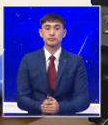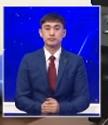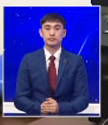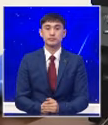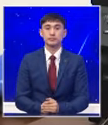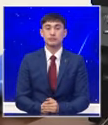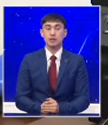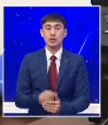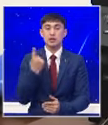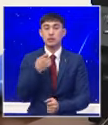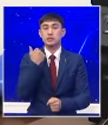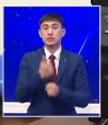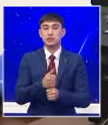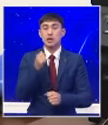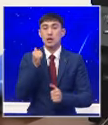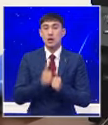басы әр